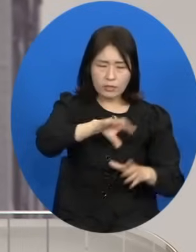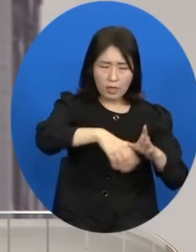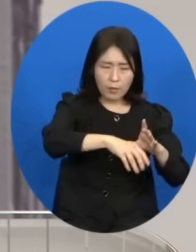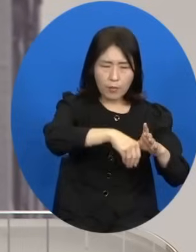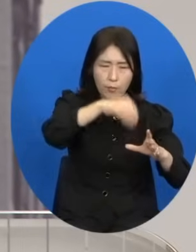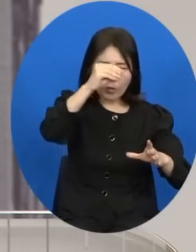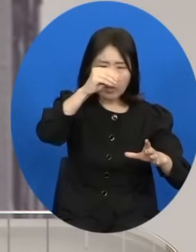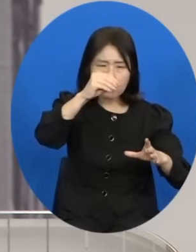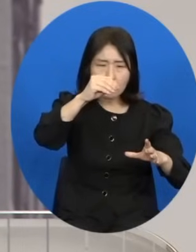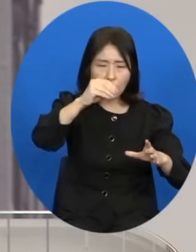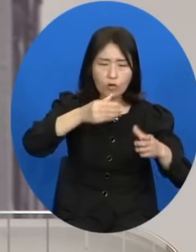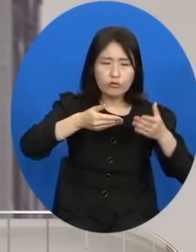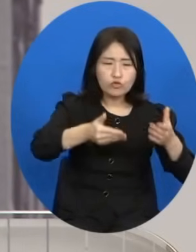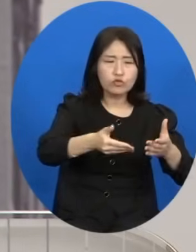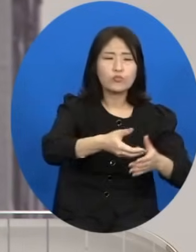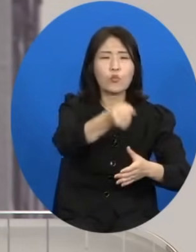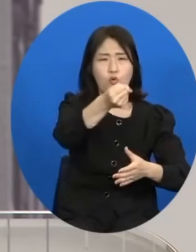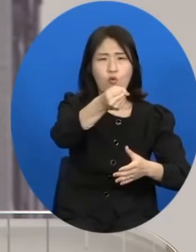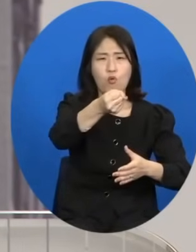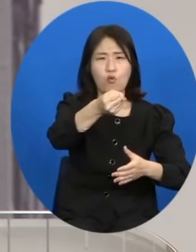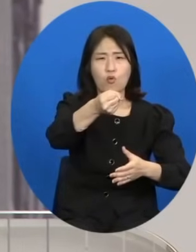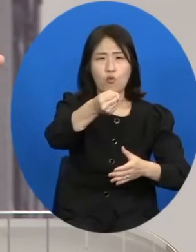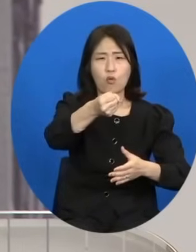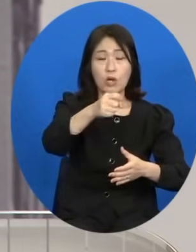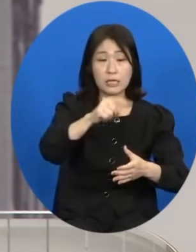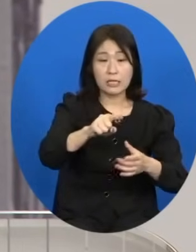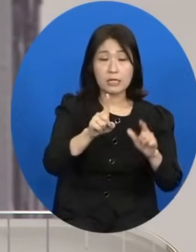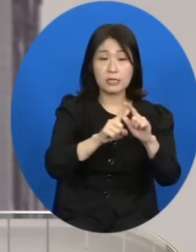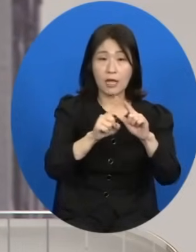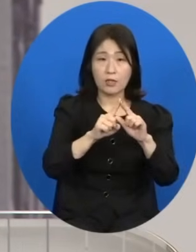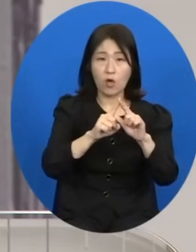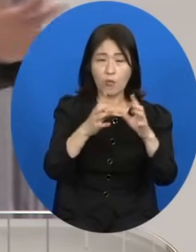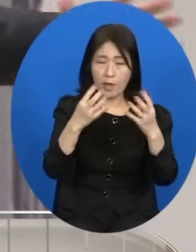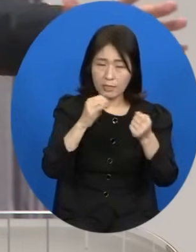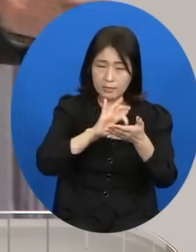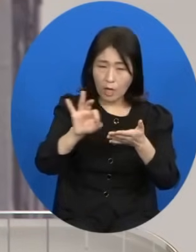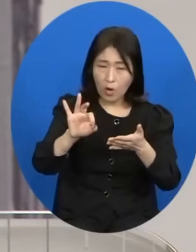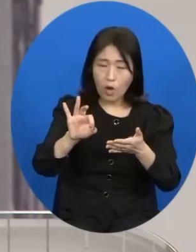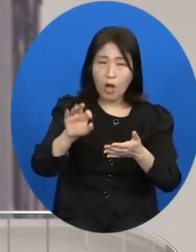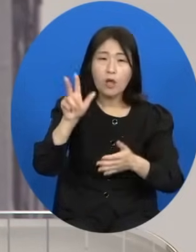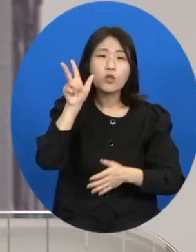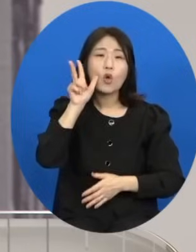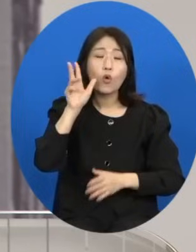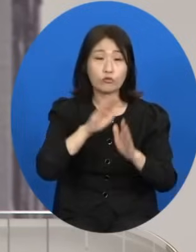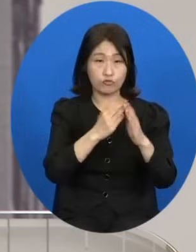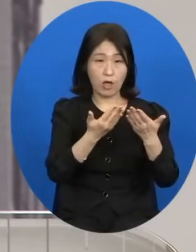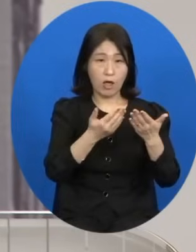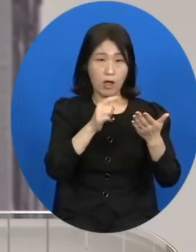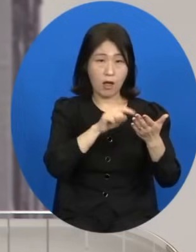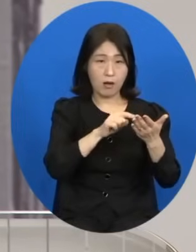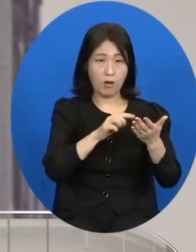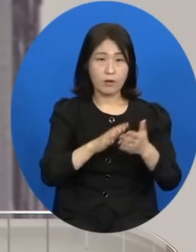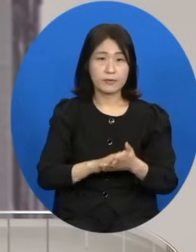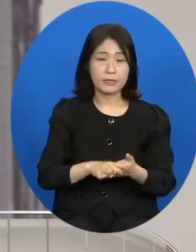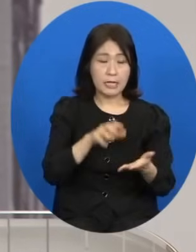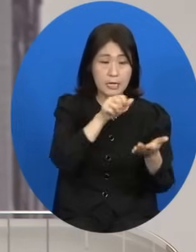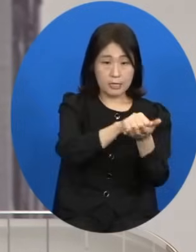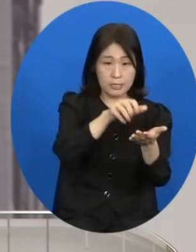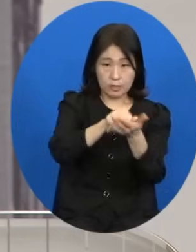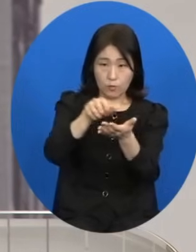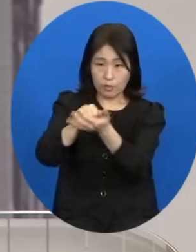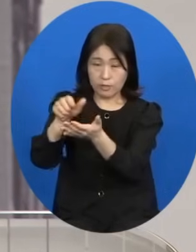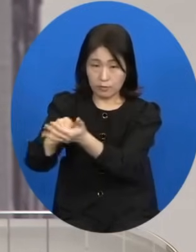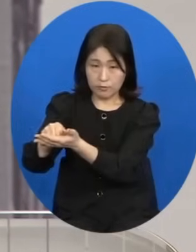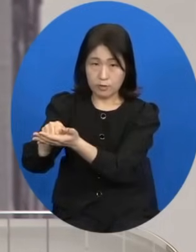이게 어디에 가장 많이 나오냐면 여호수아에 보면 전쟁을 다 마치고 정복한 다음에 뭐합니까 지파 딱 나누고